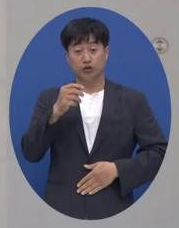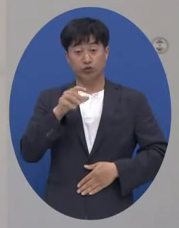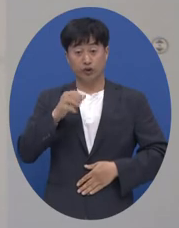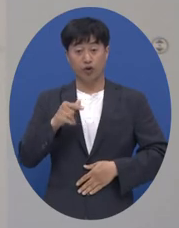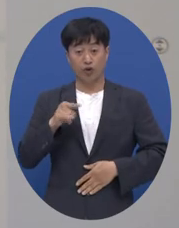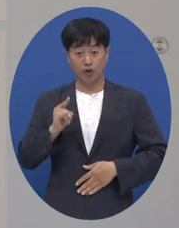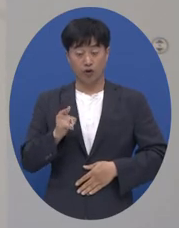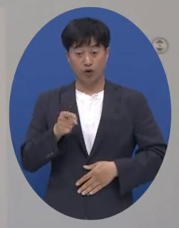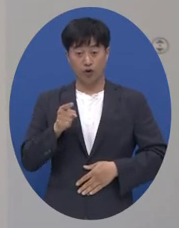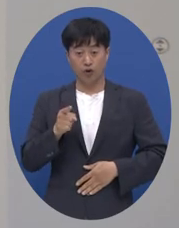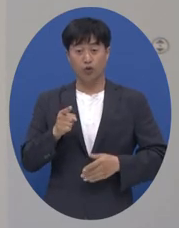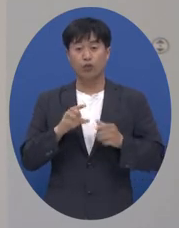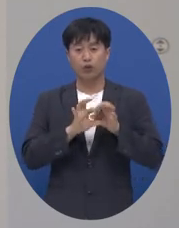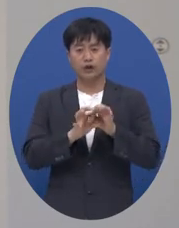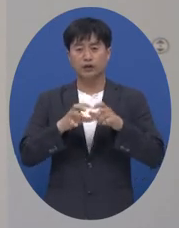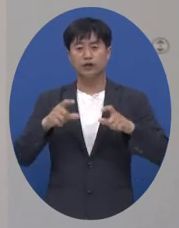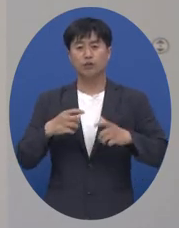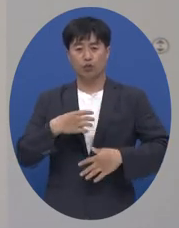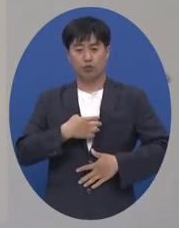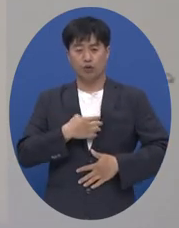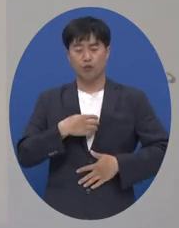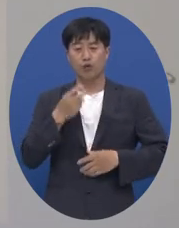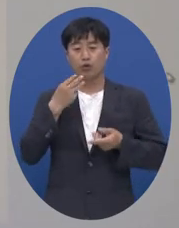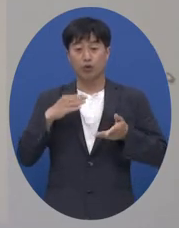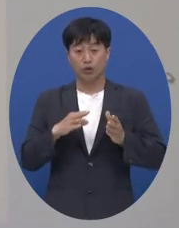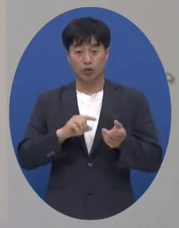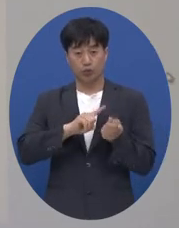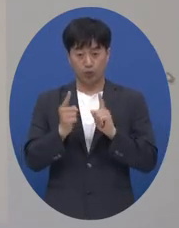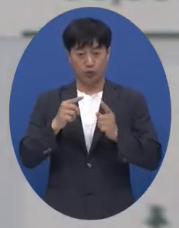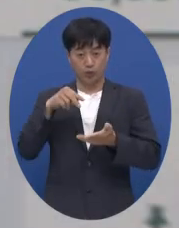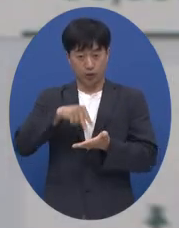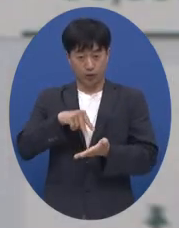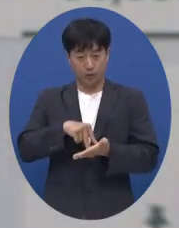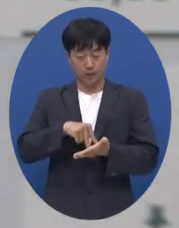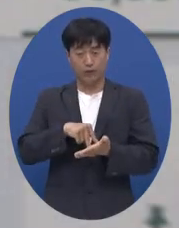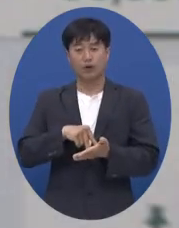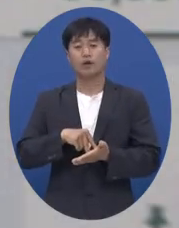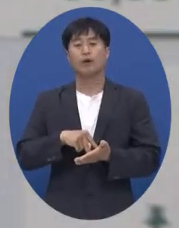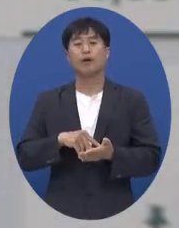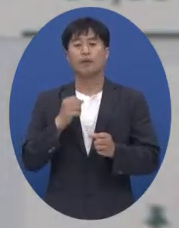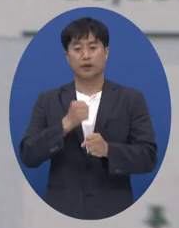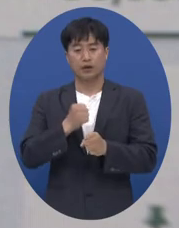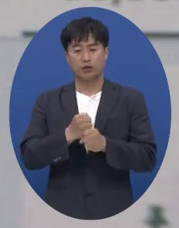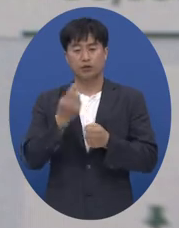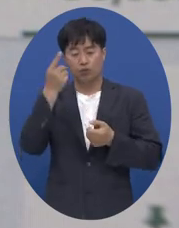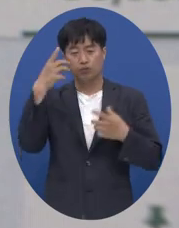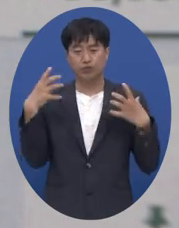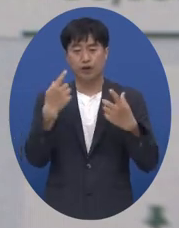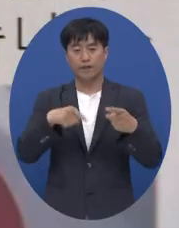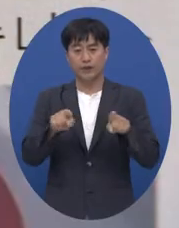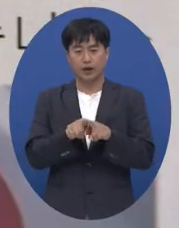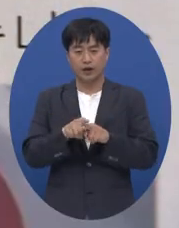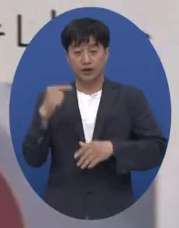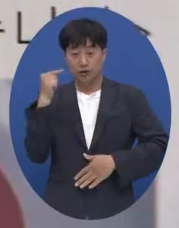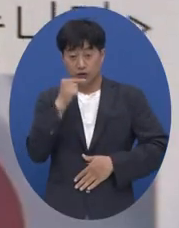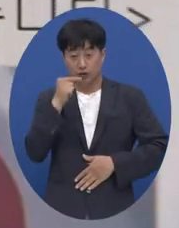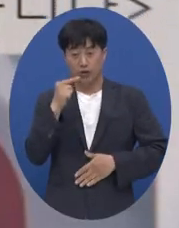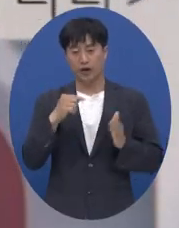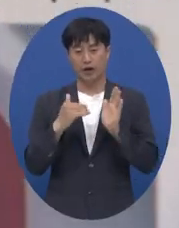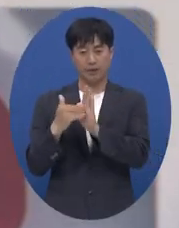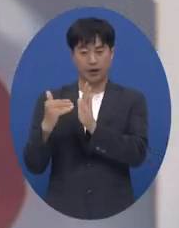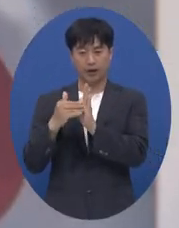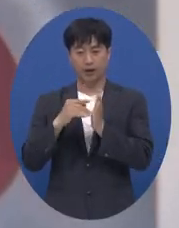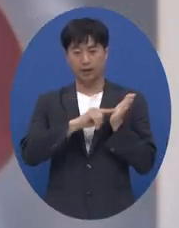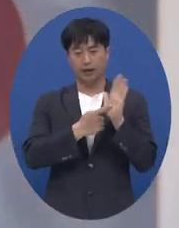통해 지금 헬기를 경제 독립의 기회로 만들겠다 며 정부와 함께 더욱 냉정하고 치밀하게 대응해